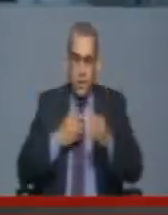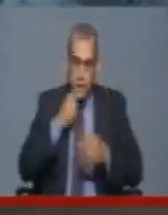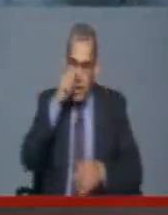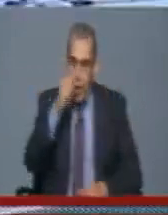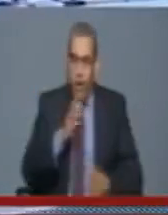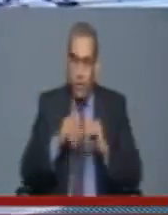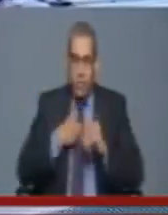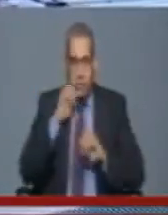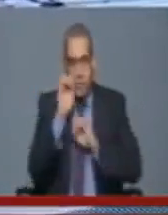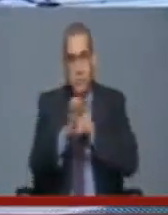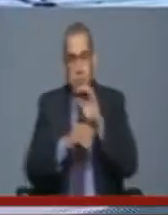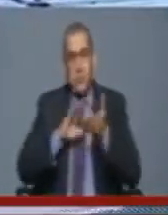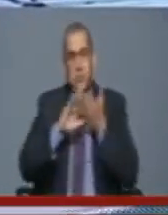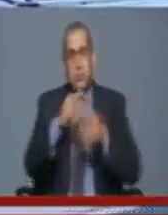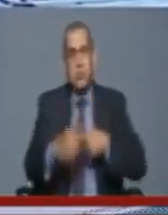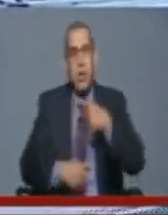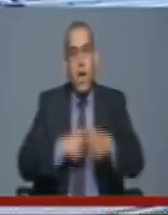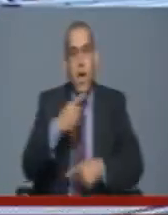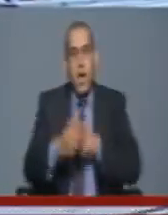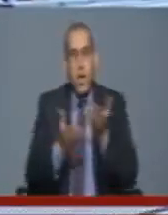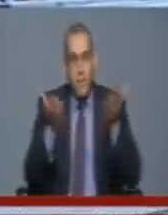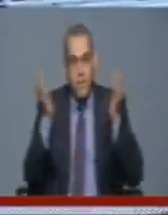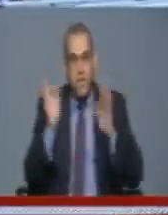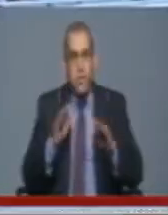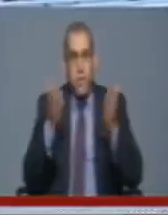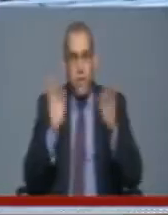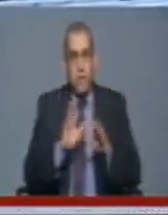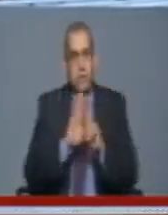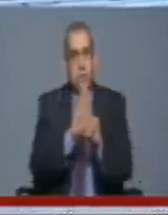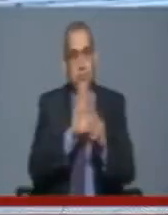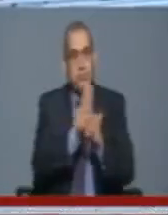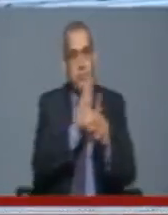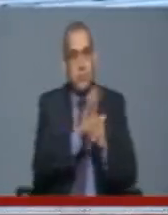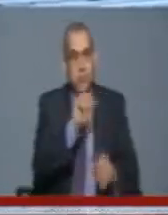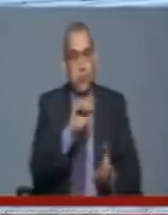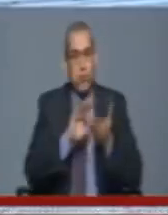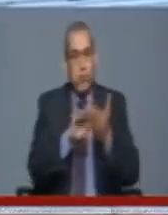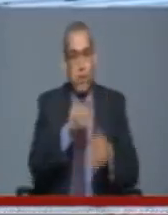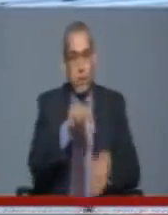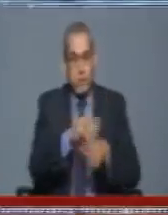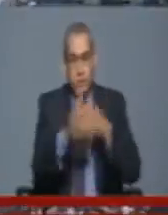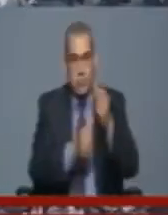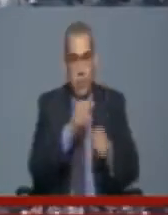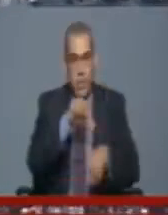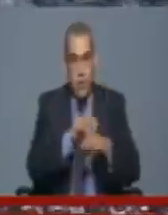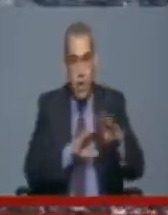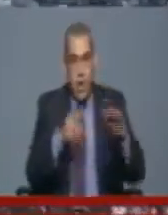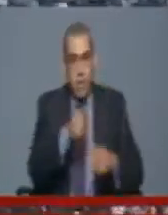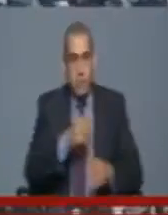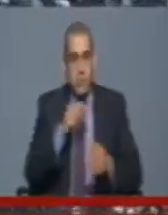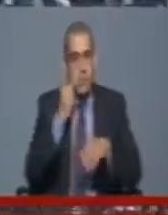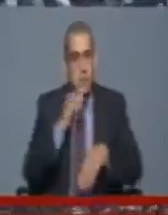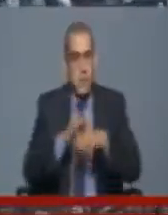الطريق طويل في استمرار مزيد من الإغاثات والمساعدات الإغاثية إلى قاطني قطاع